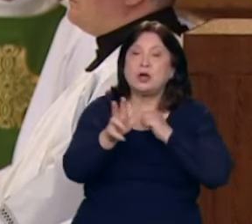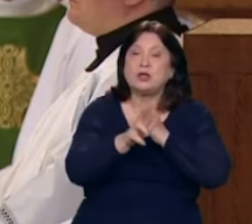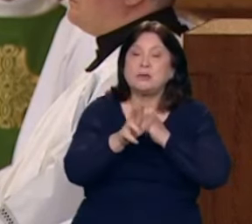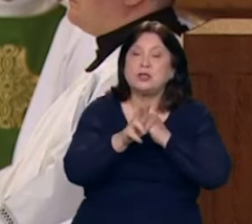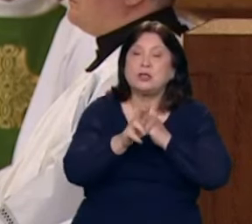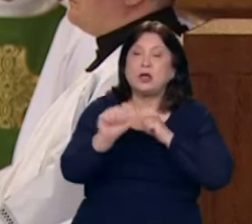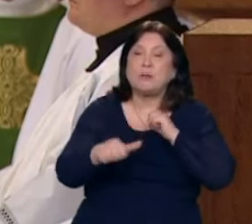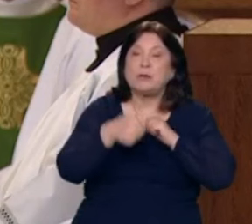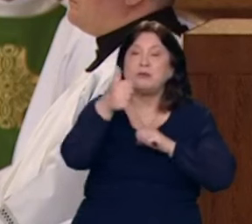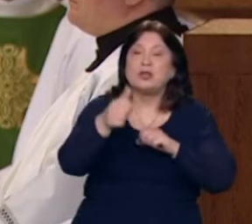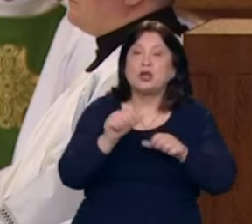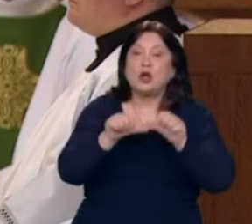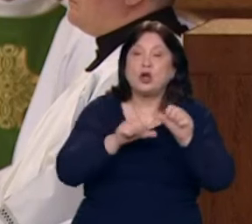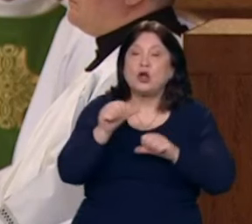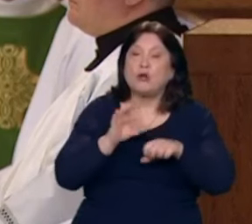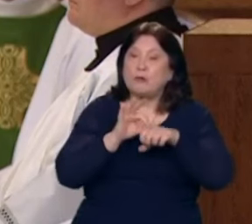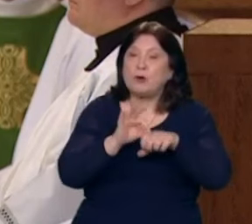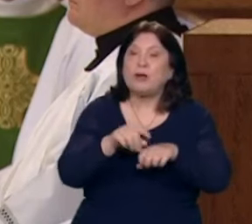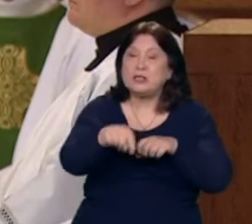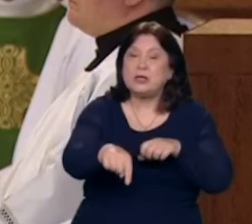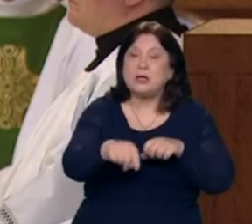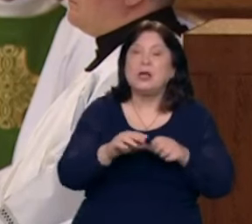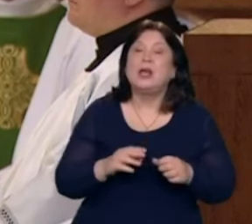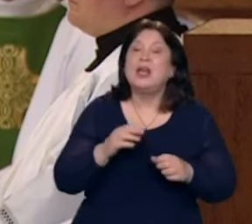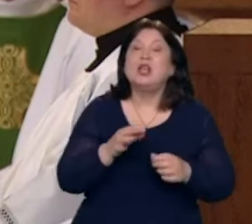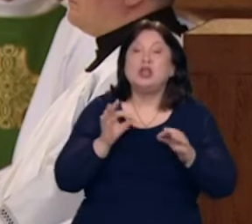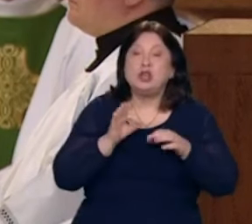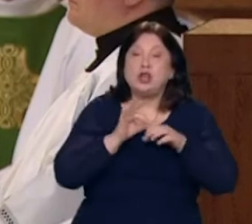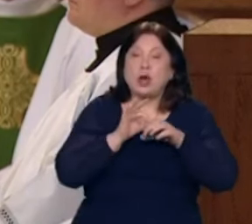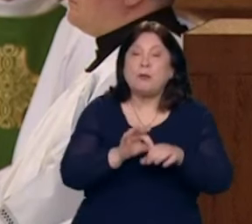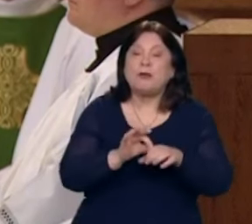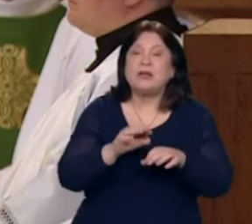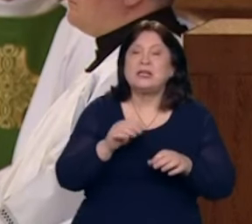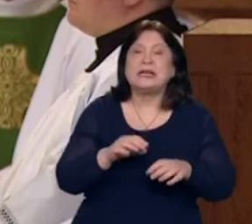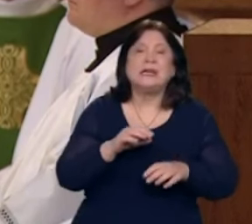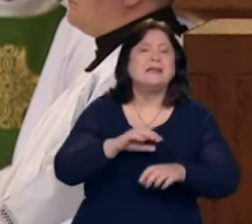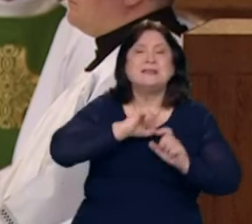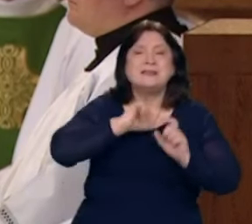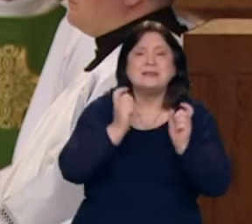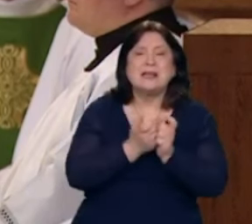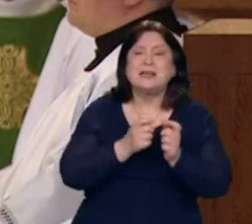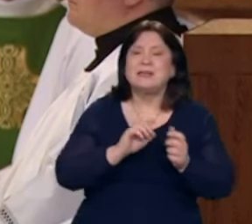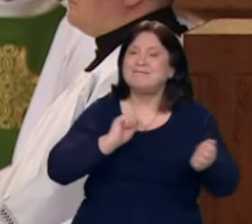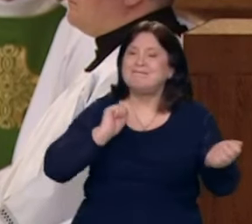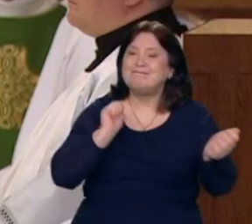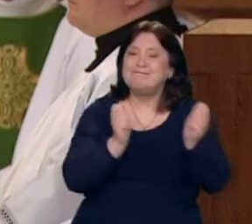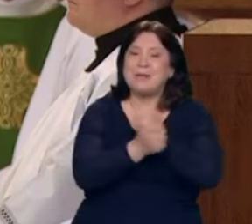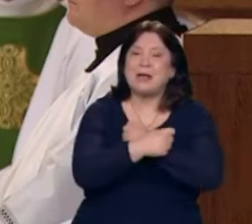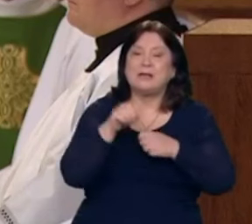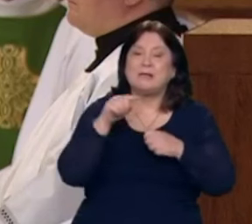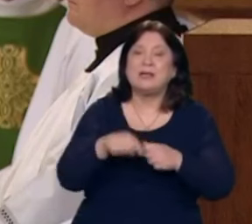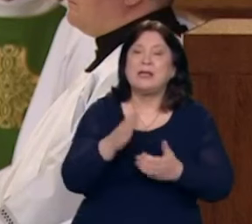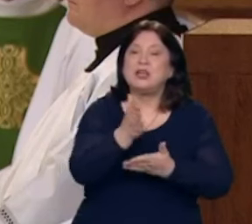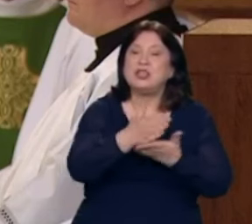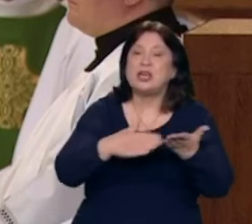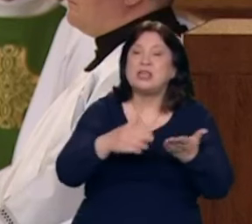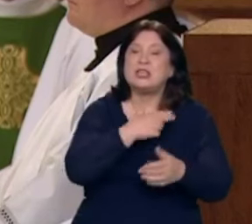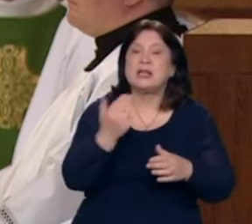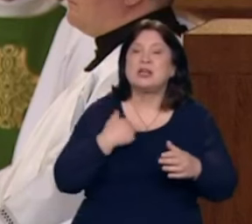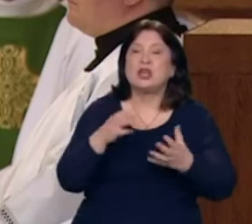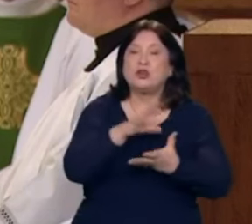1981 roku doprowadziła do radykalnych zmian w tej części naszego